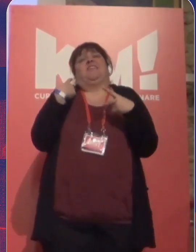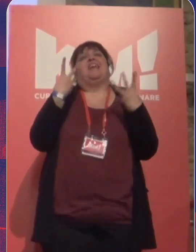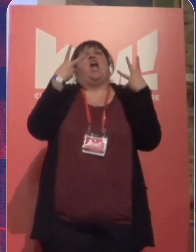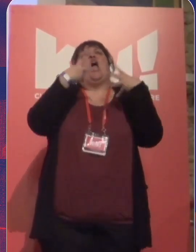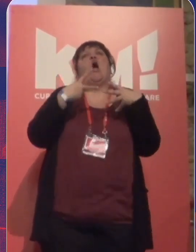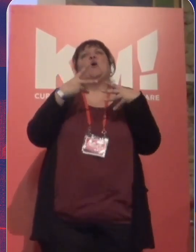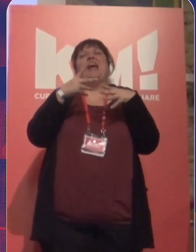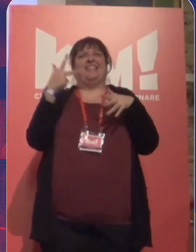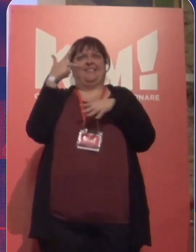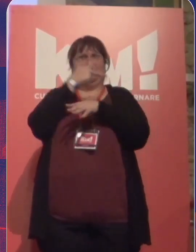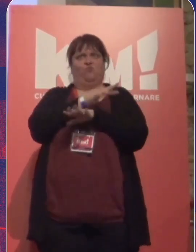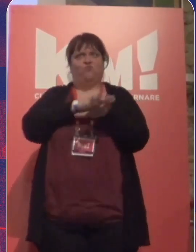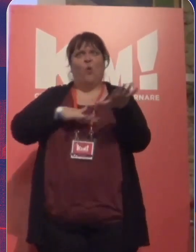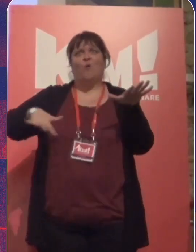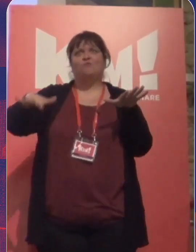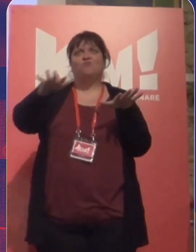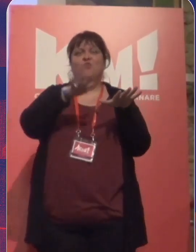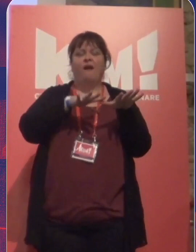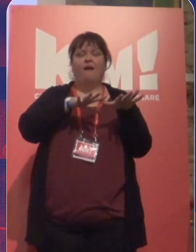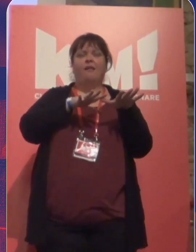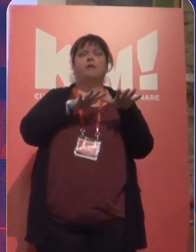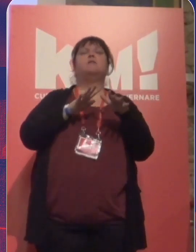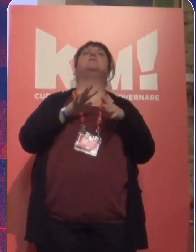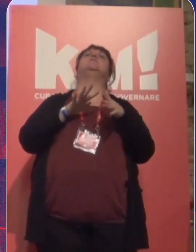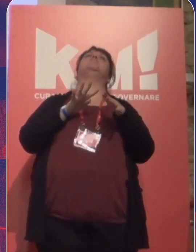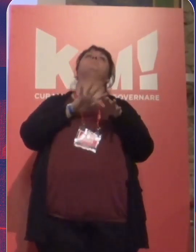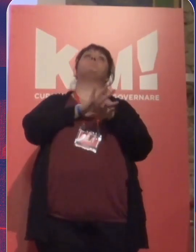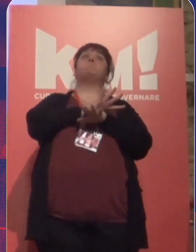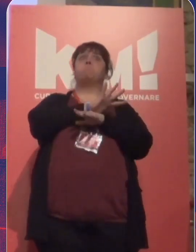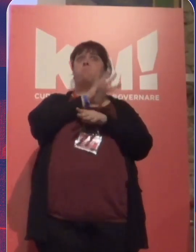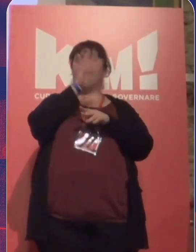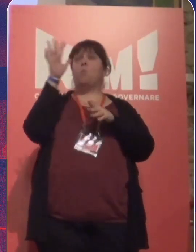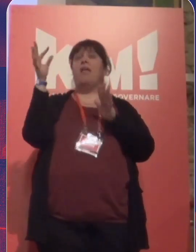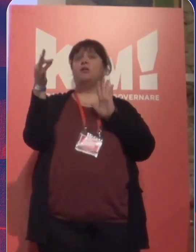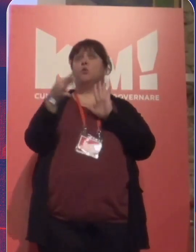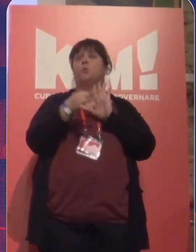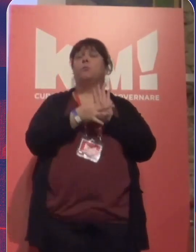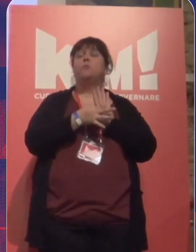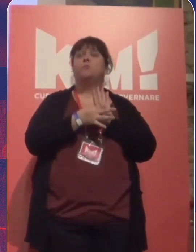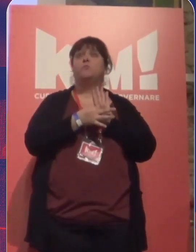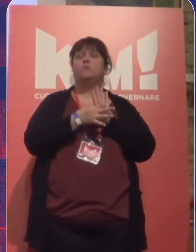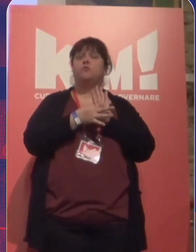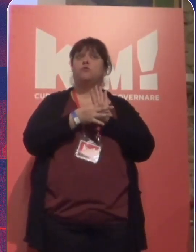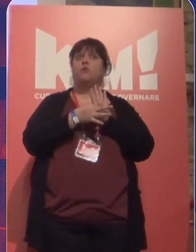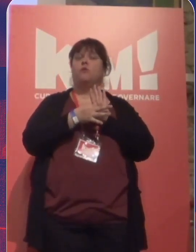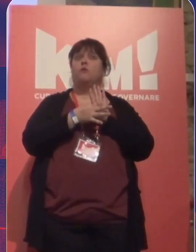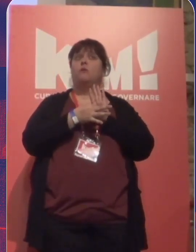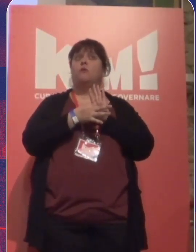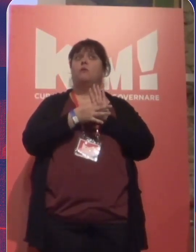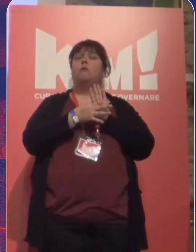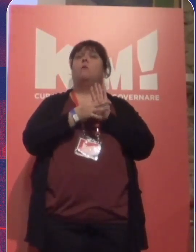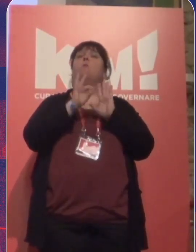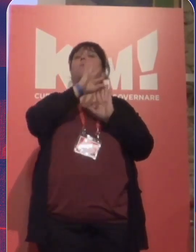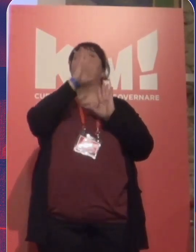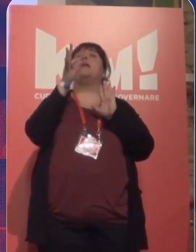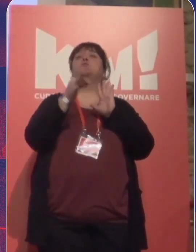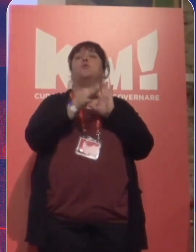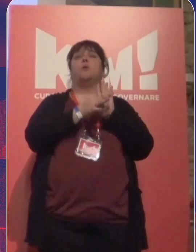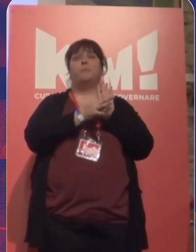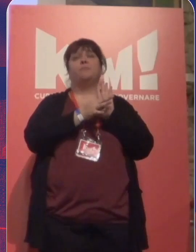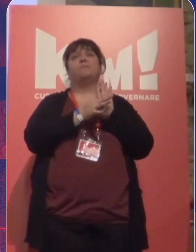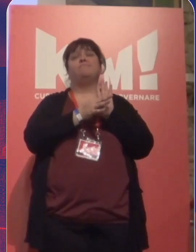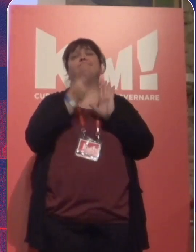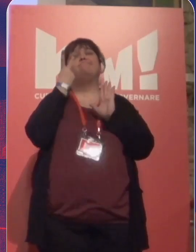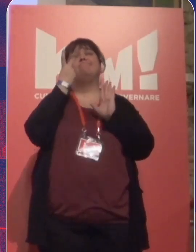assolutamente l'altra faccia della della fobia sociale che l'odio e dunque la